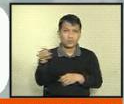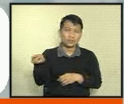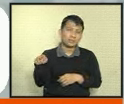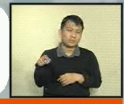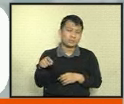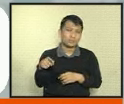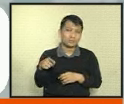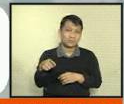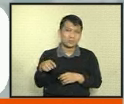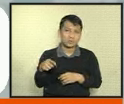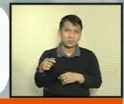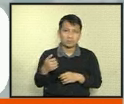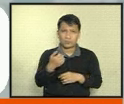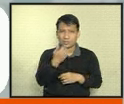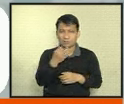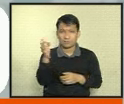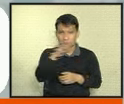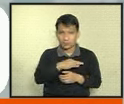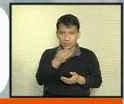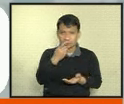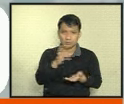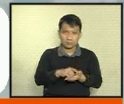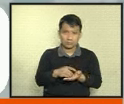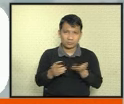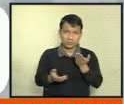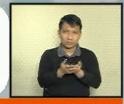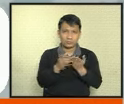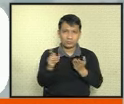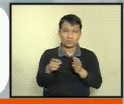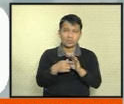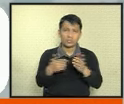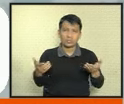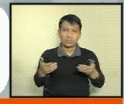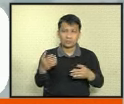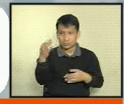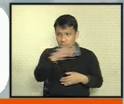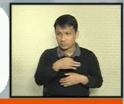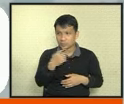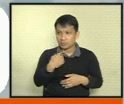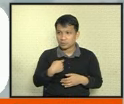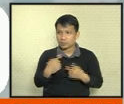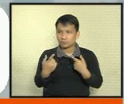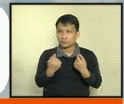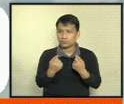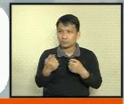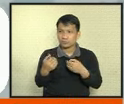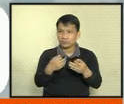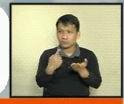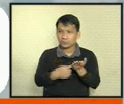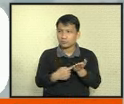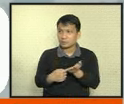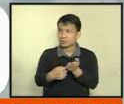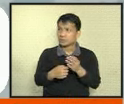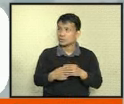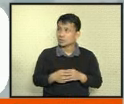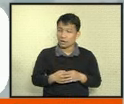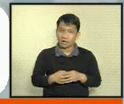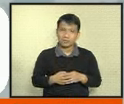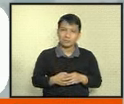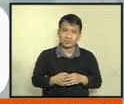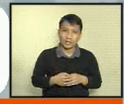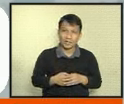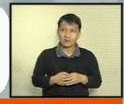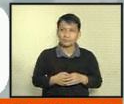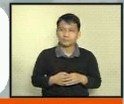saka falsipikadong dokumento at saka dun sa mga panluloko niya at tungkol dun sa apartment, dalawa sila